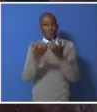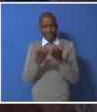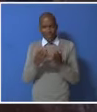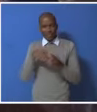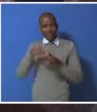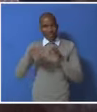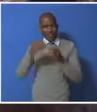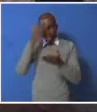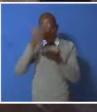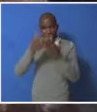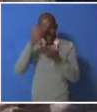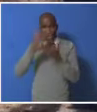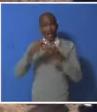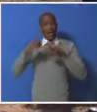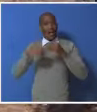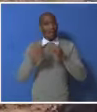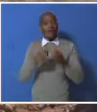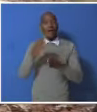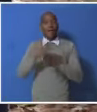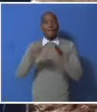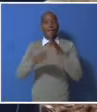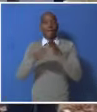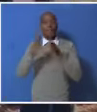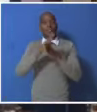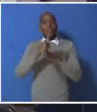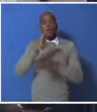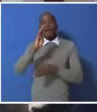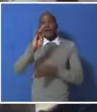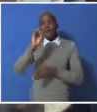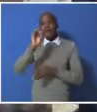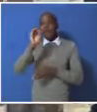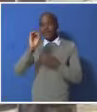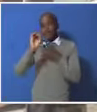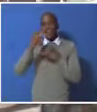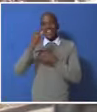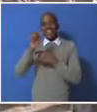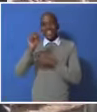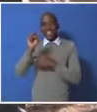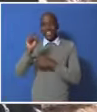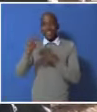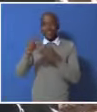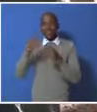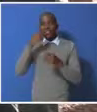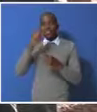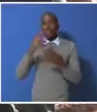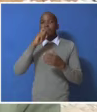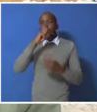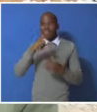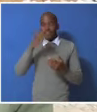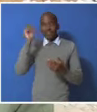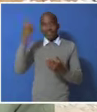rutang go di go gwaga biogas digester e mengwana a ba dirile trade b